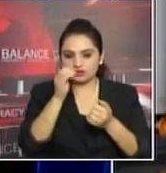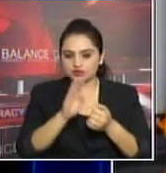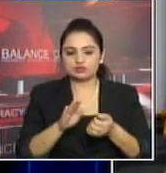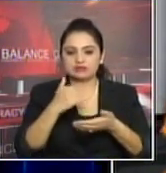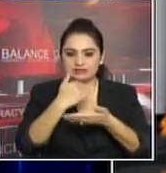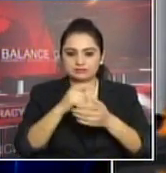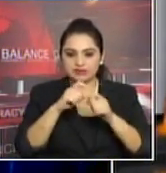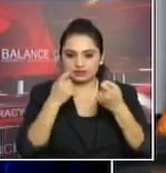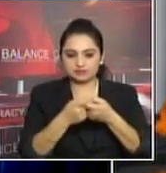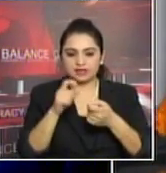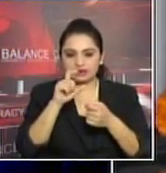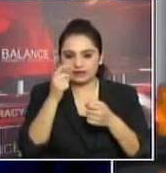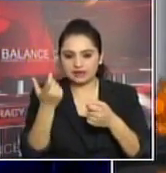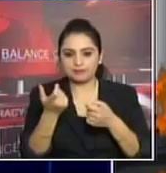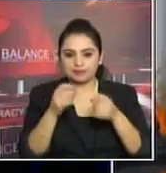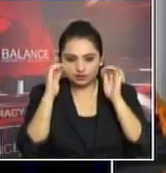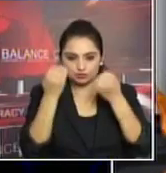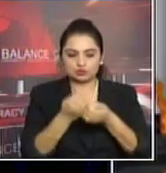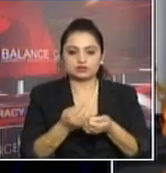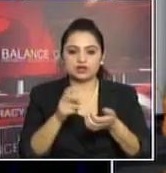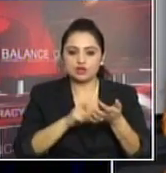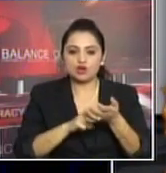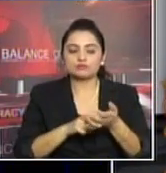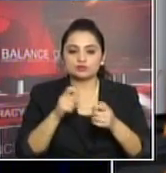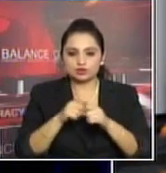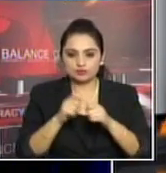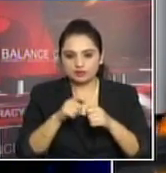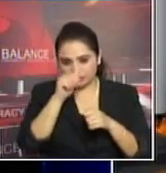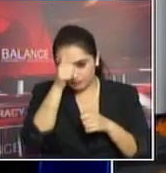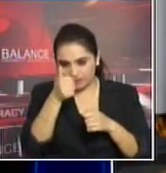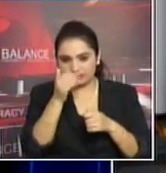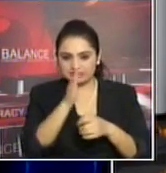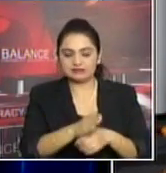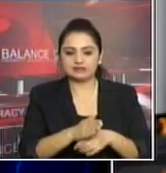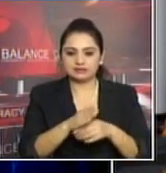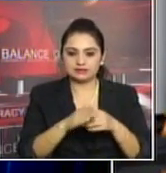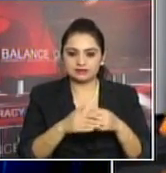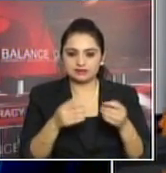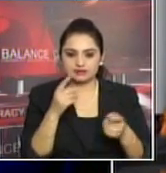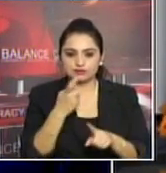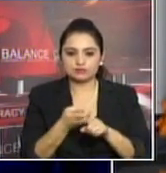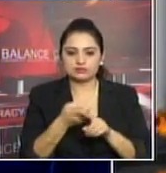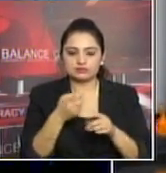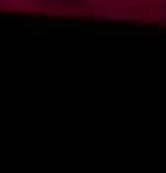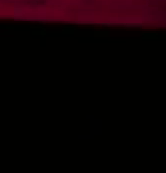नेपाली सुरक्षा स्थिति कमजोर हुँदा भारतीय दबाबबाट सीमा क्षेत्रका बासिन्दाले शास्ति खेप्नु परिरहेको छ।